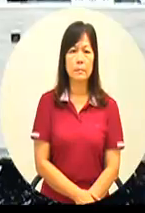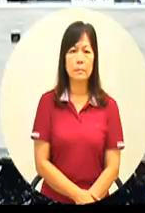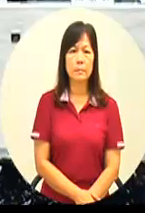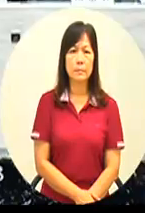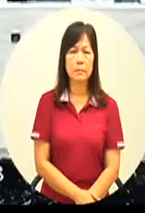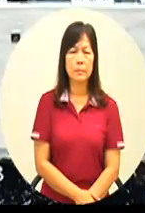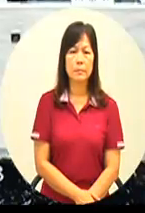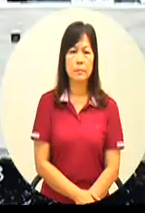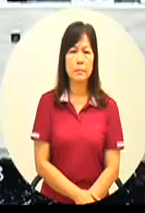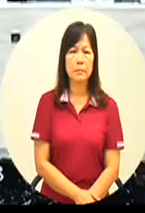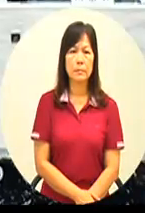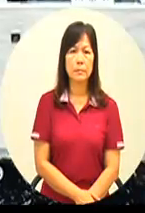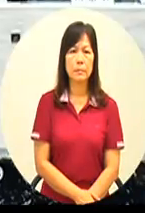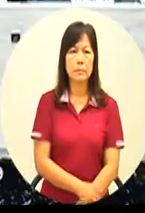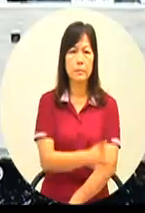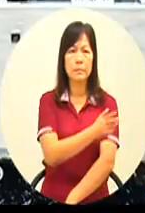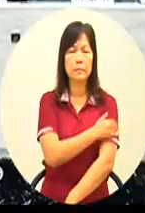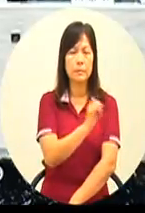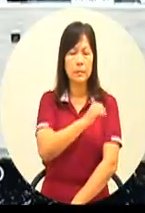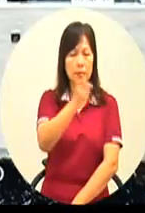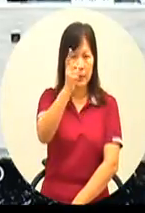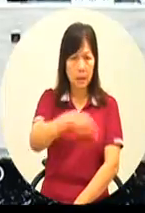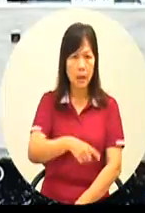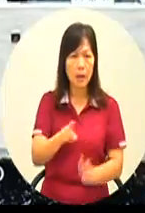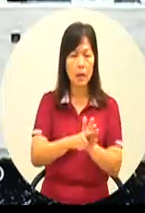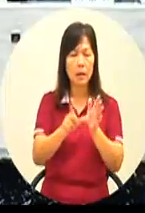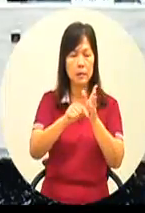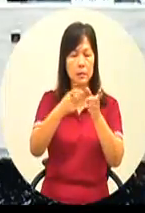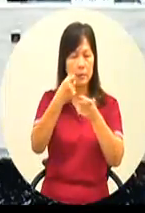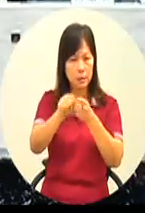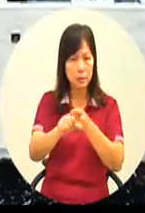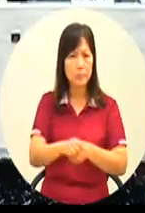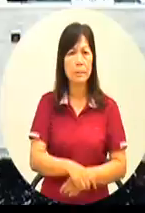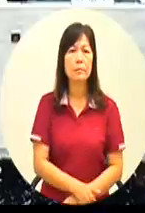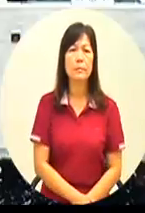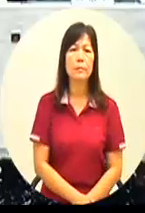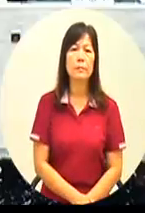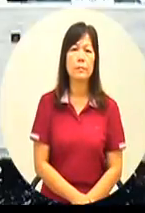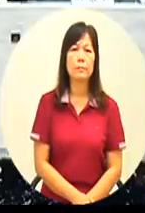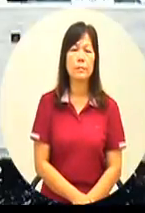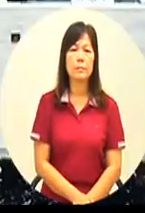好，陈丽娜议员到了哈，15分钟。